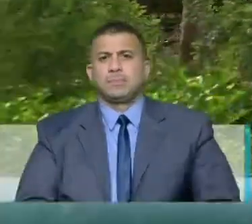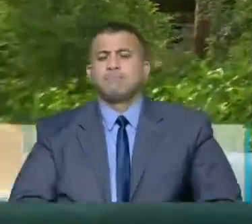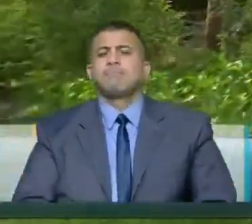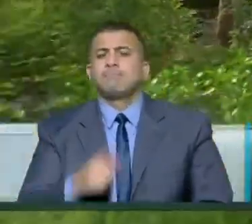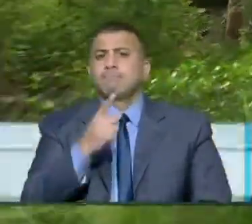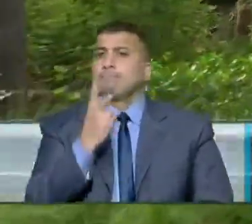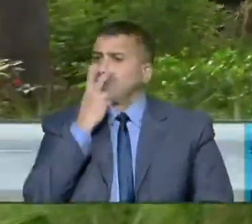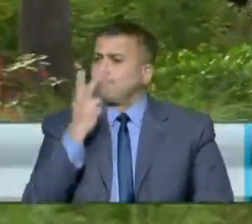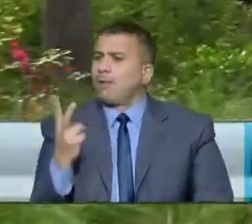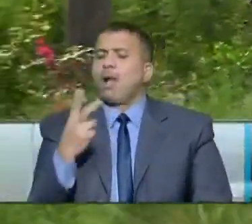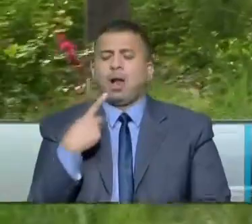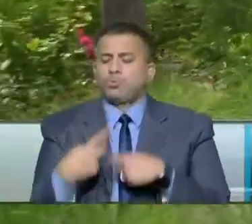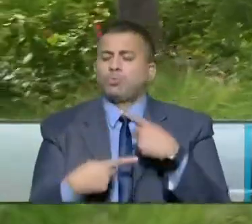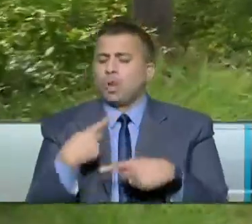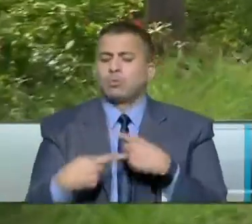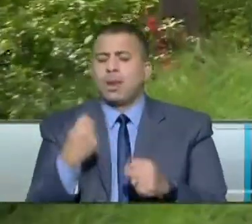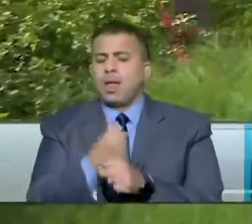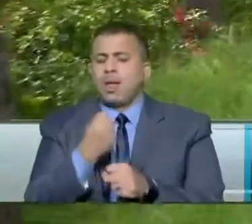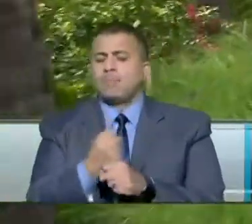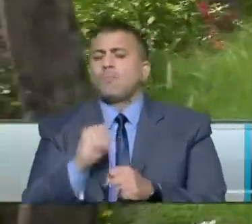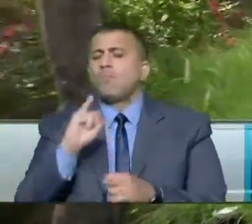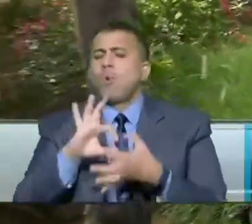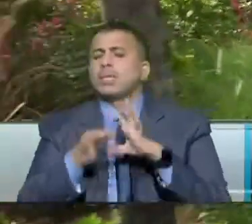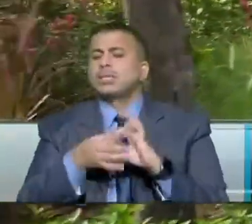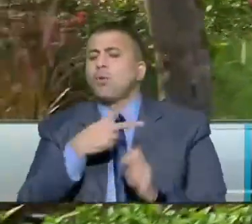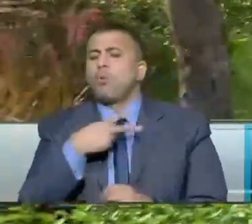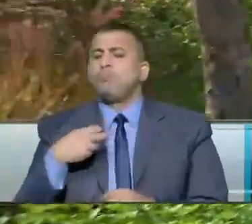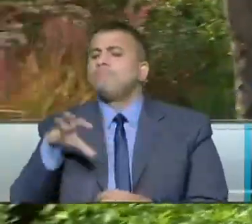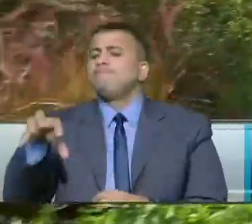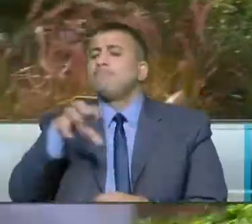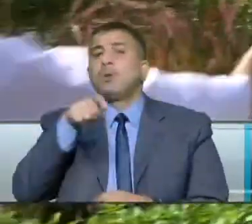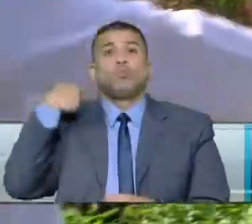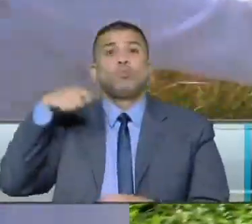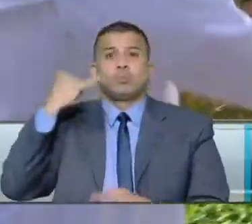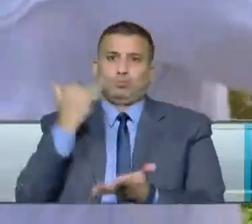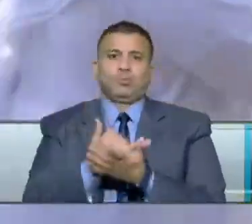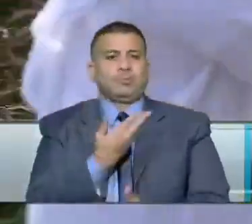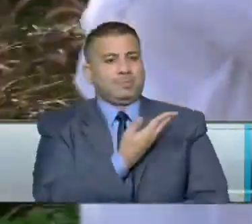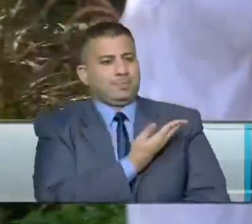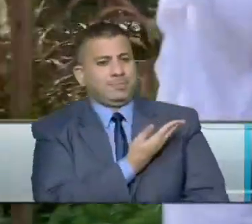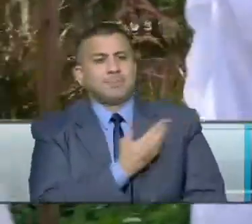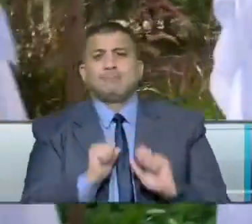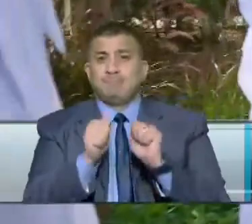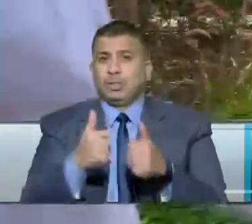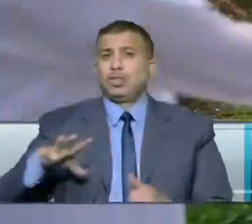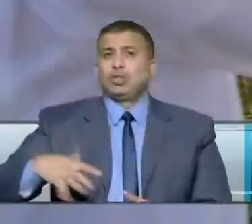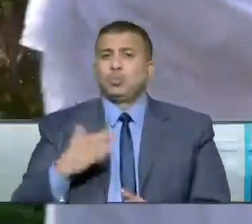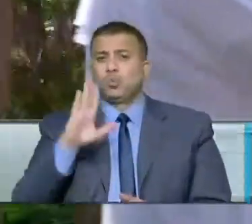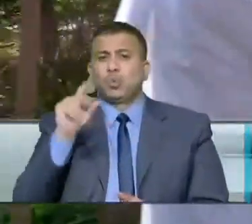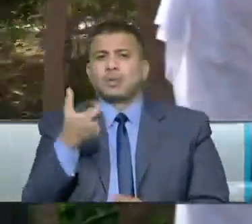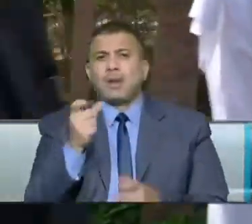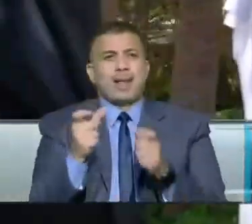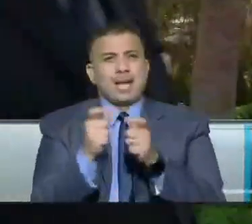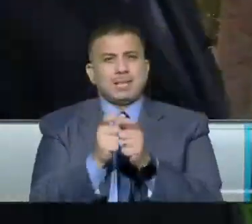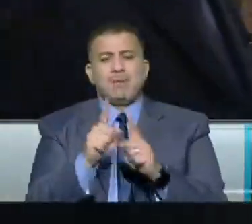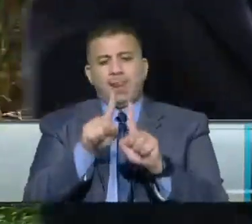اطلاع سموه المستمر على سير العمل في كافه المؤسسات التي يتراسها سموه حضر سمو الشيخ سلطان بن احمد بن سلطان